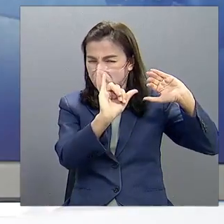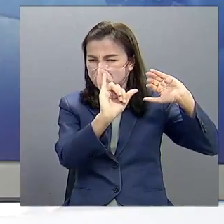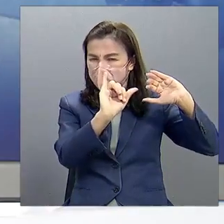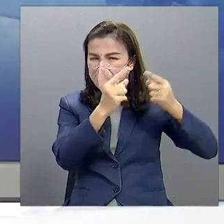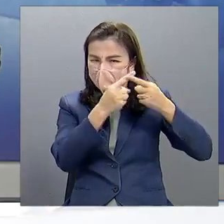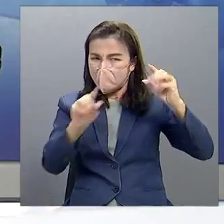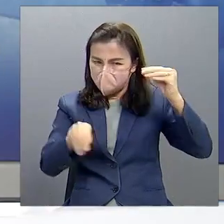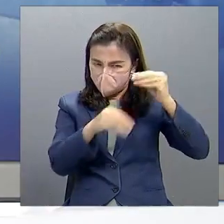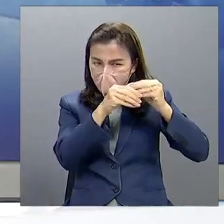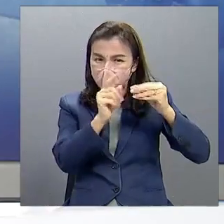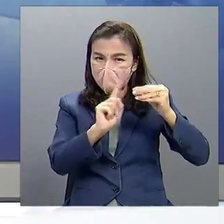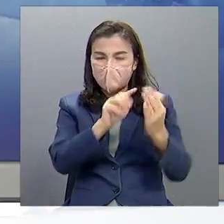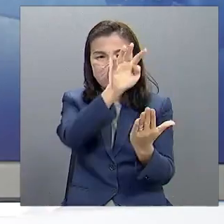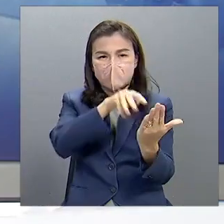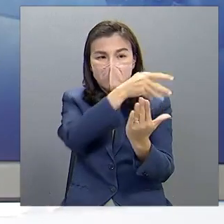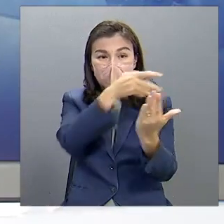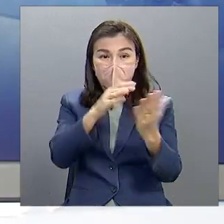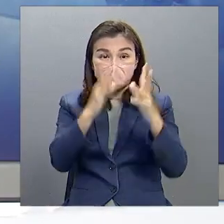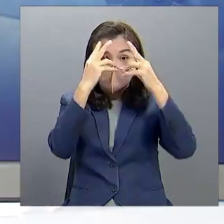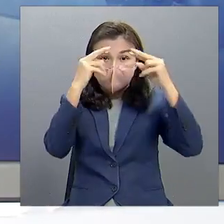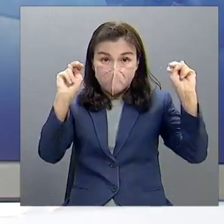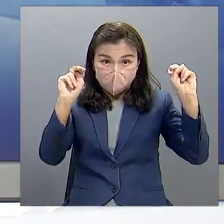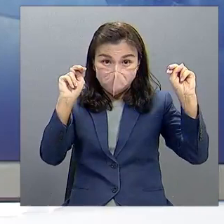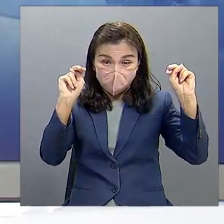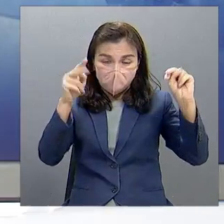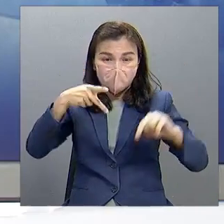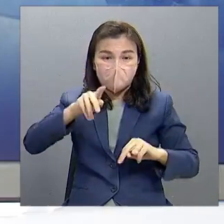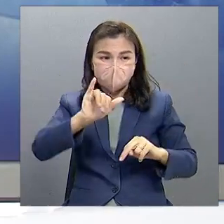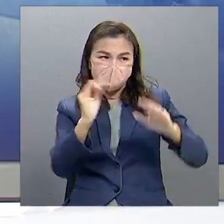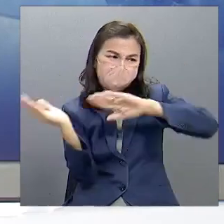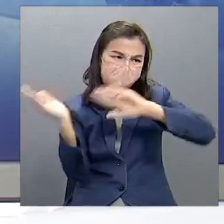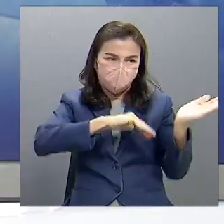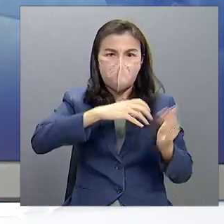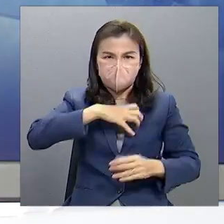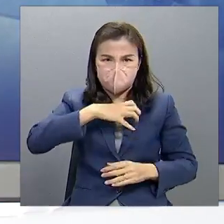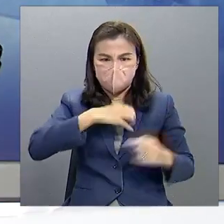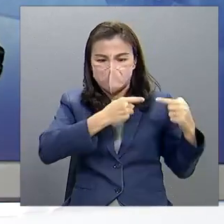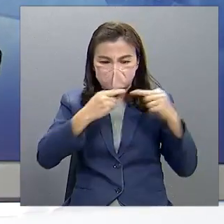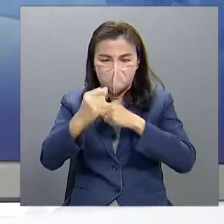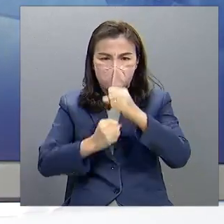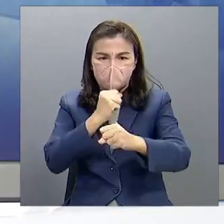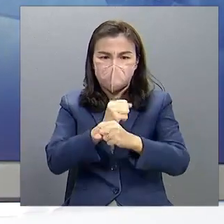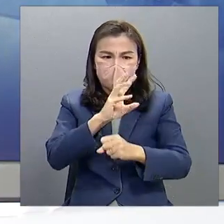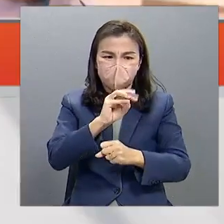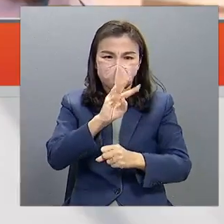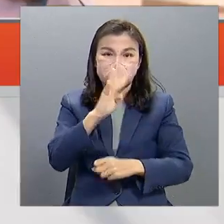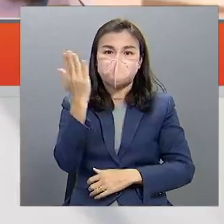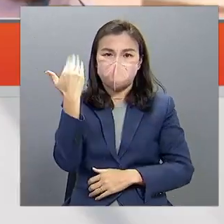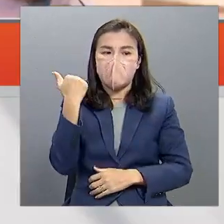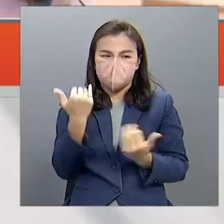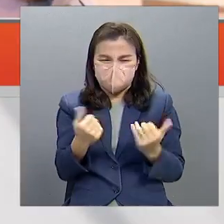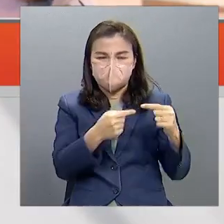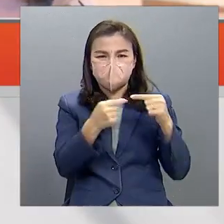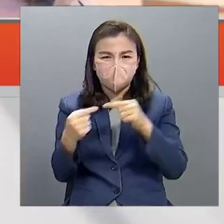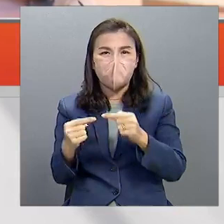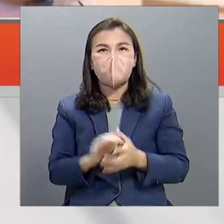ของแผนโค่นนายกรัฐมนตรีต่อจากภาคแรกในช่วงปลายปี2564ค่ะส่วนรัฐสภาชุดนี้จะได้คล